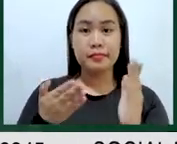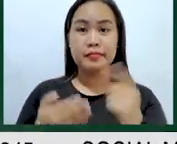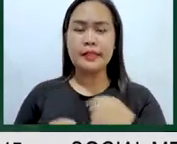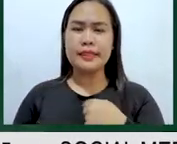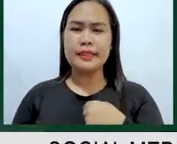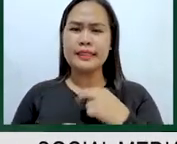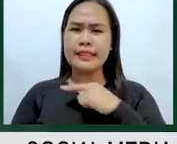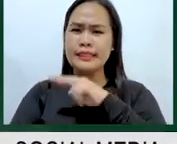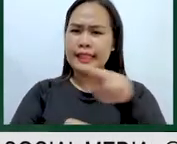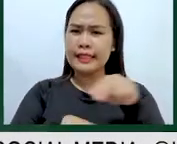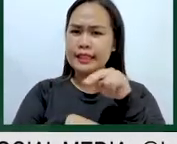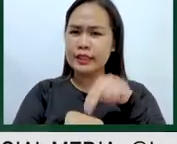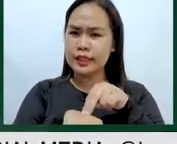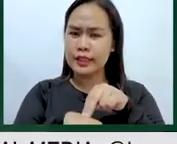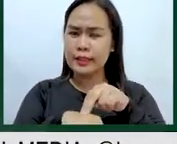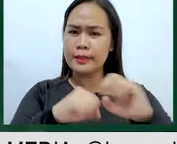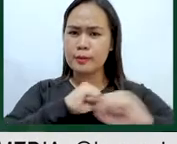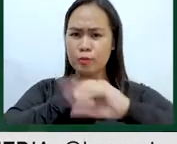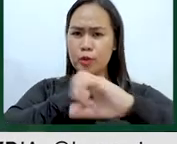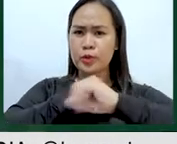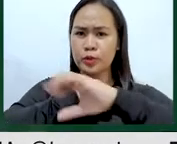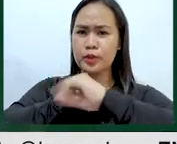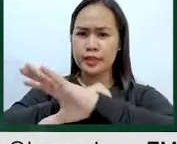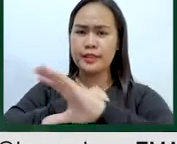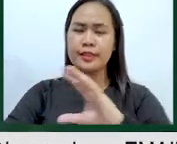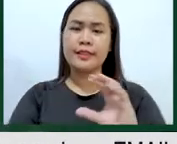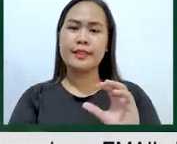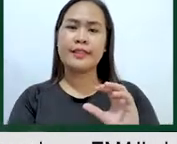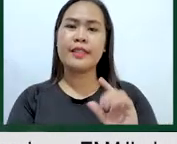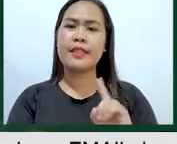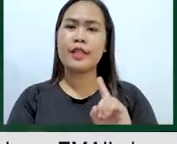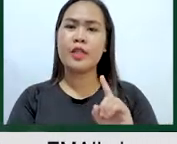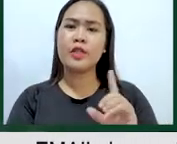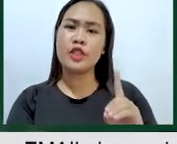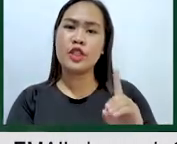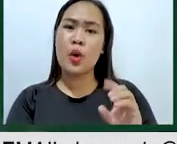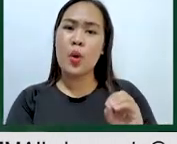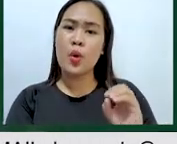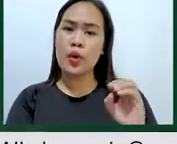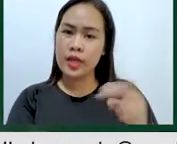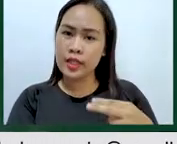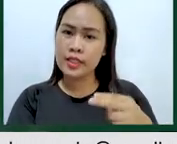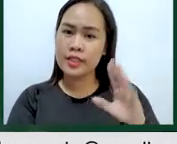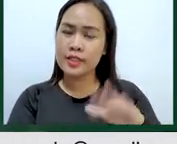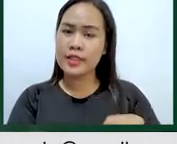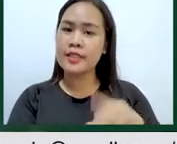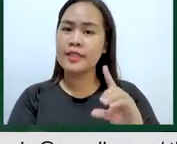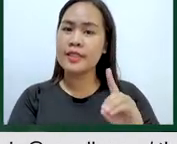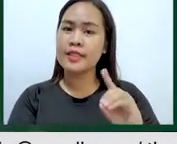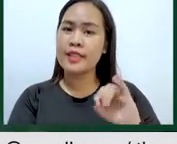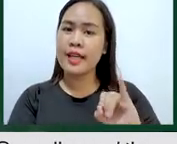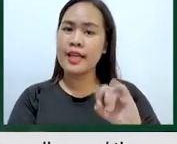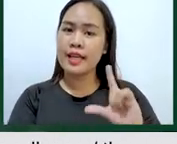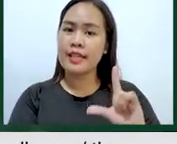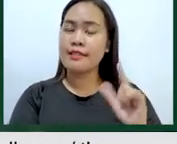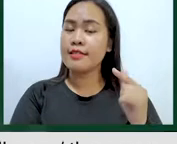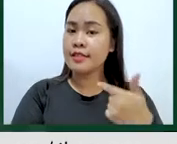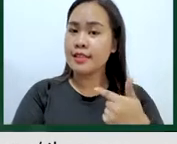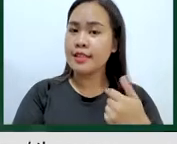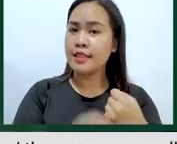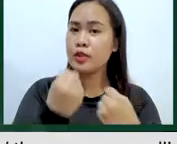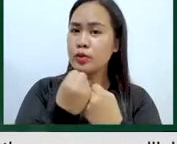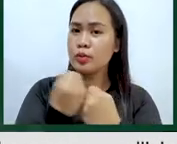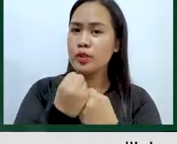national advocacy campaign ng ating ng DOH at ng DILG. So, Barangay San Antonio recently supported